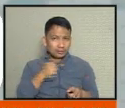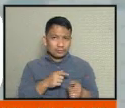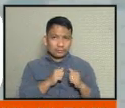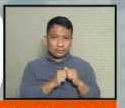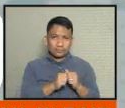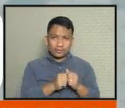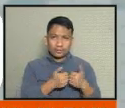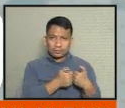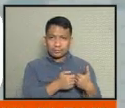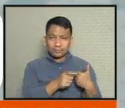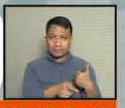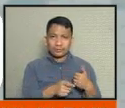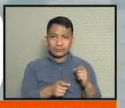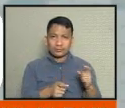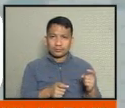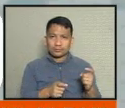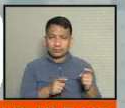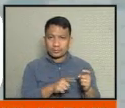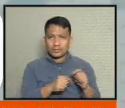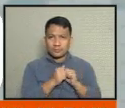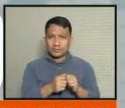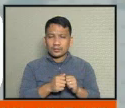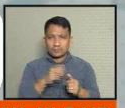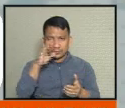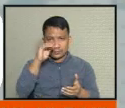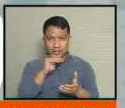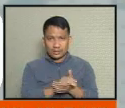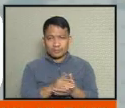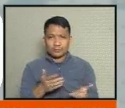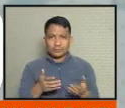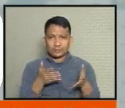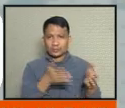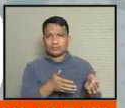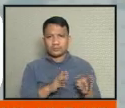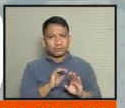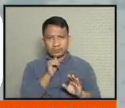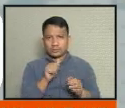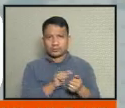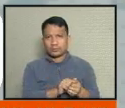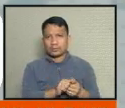kinakarelasyon pa yung ex mo? Eh may asawa na yon. Sana pinabayaan mo na?